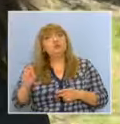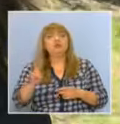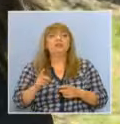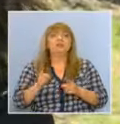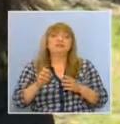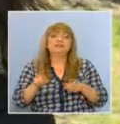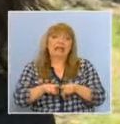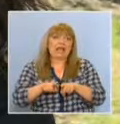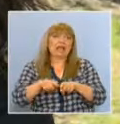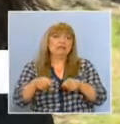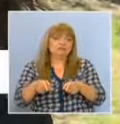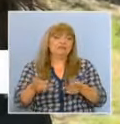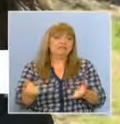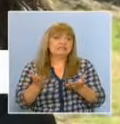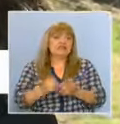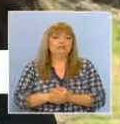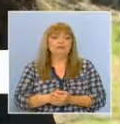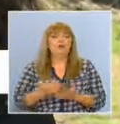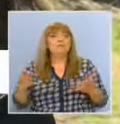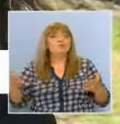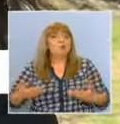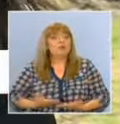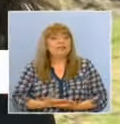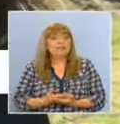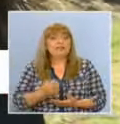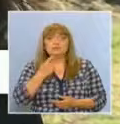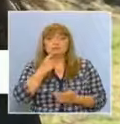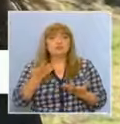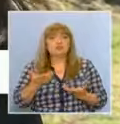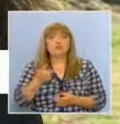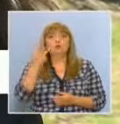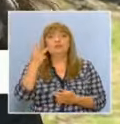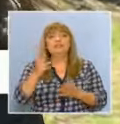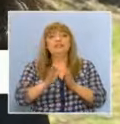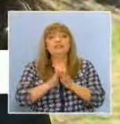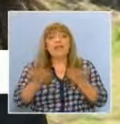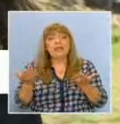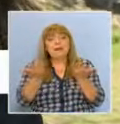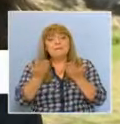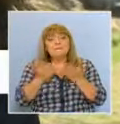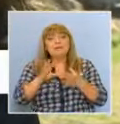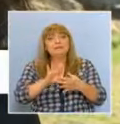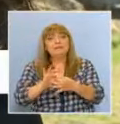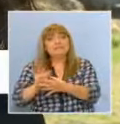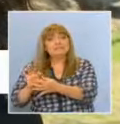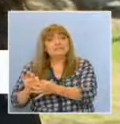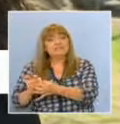така. Много интересно е, защото те трите предмета се свързват